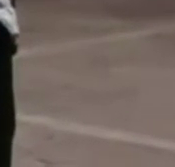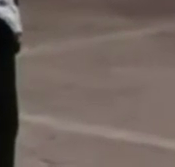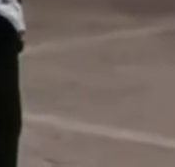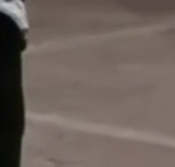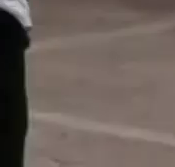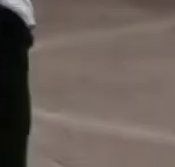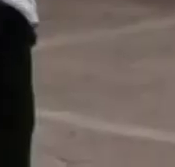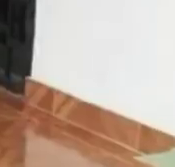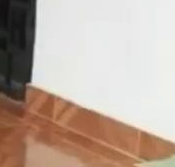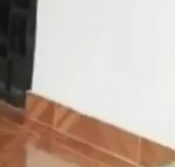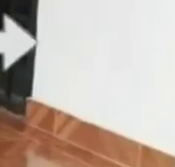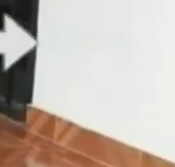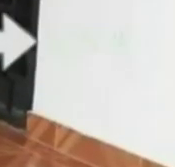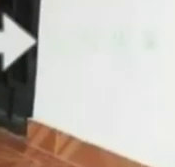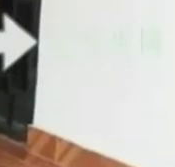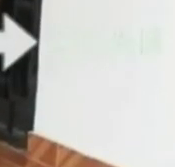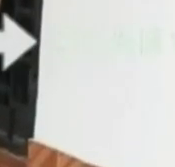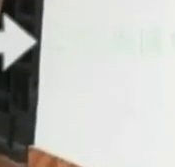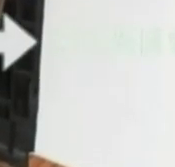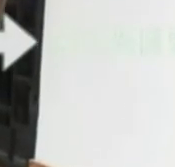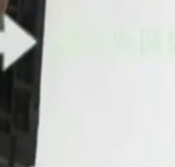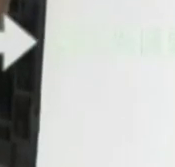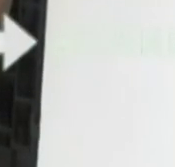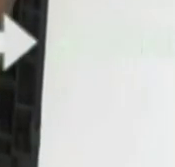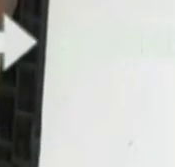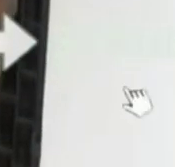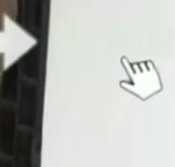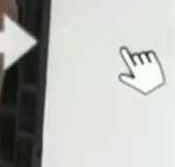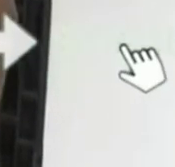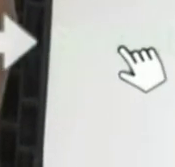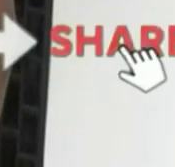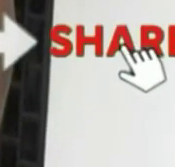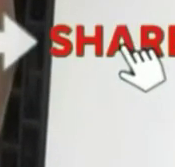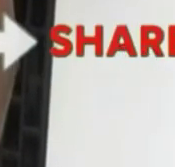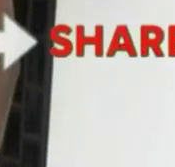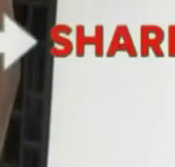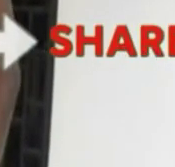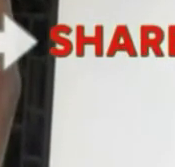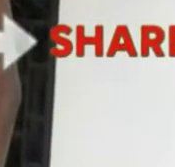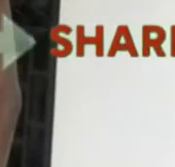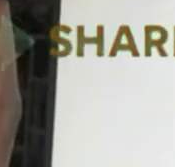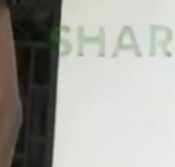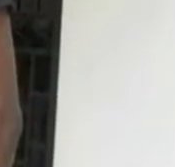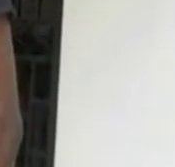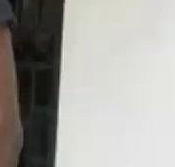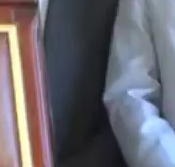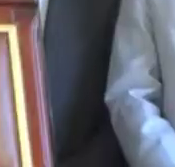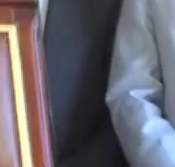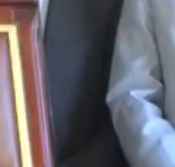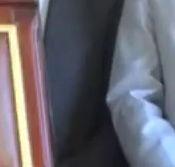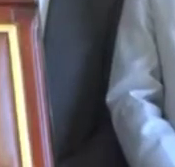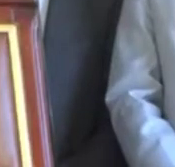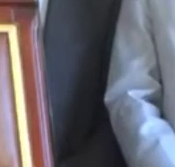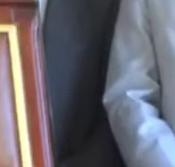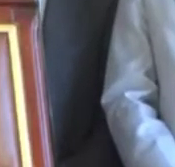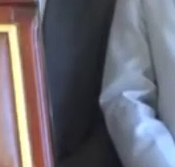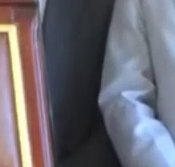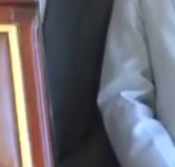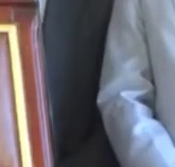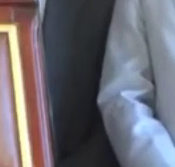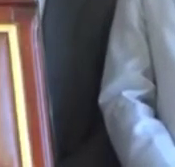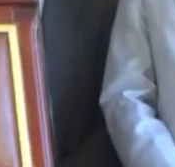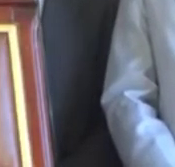l'enregistrement capture. Et quand il parle, il parle tout. C'est pour ça que nous prenons décision matin, hein, jeudi 22 février,